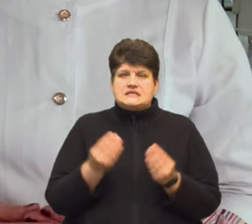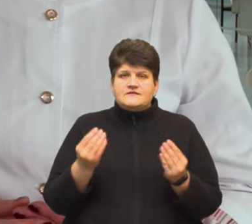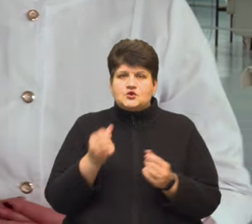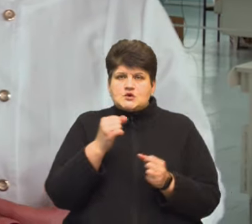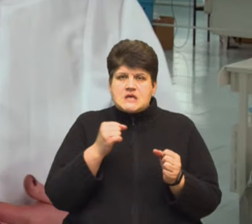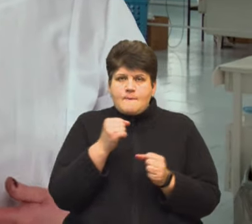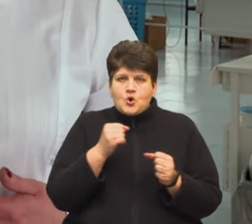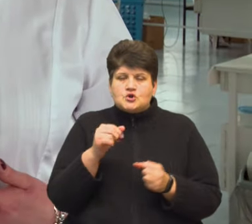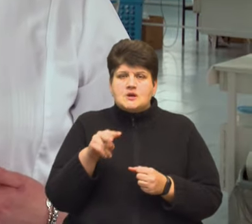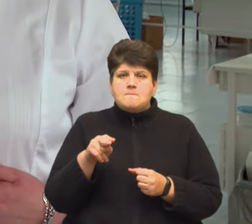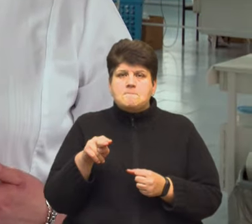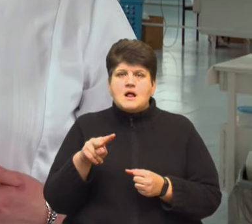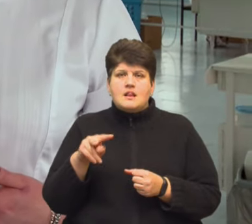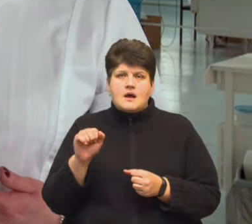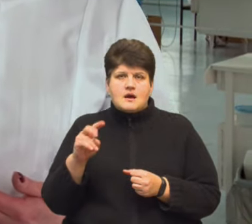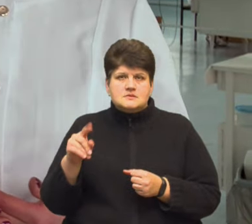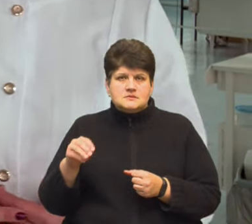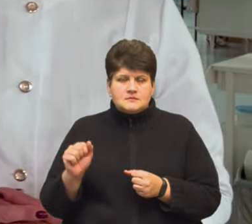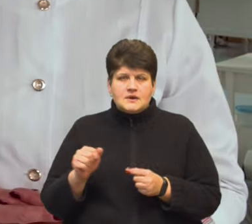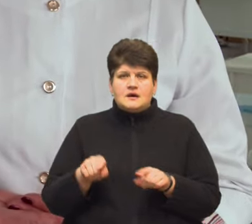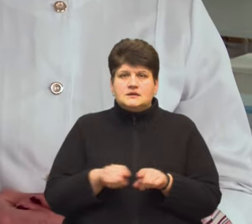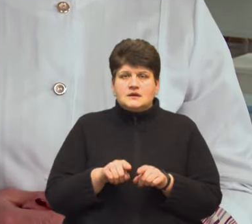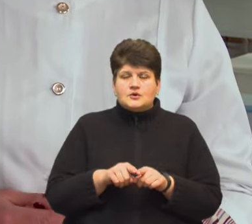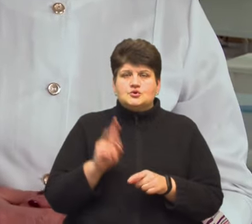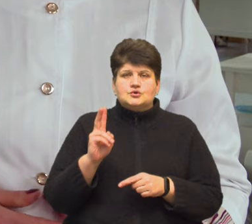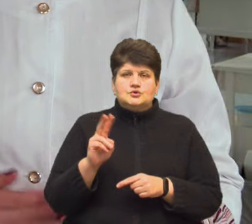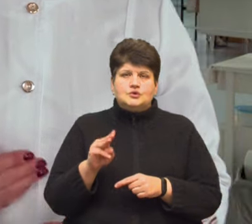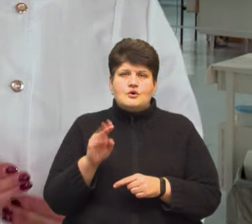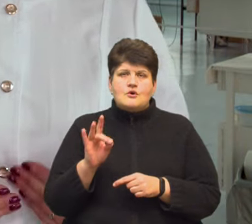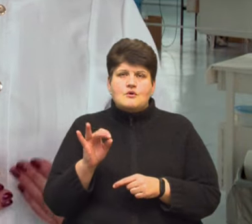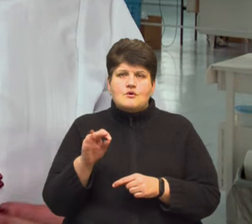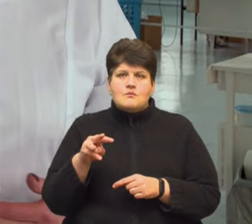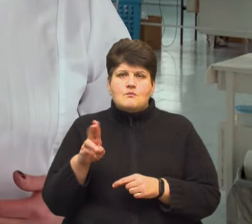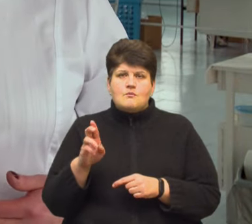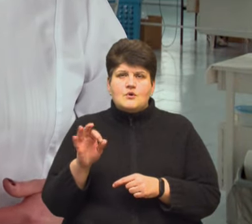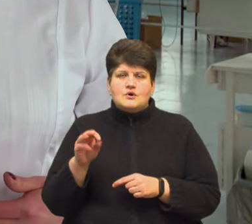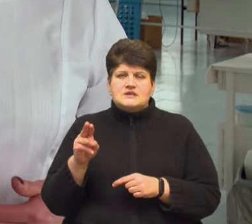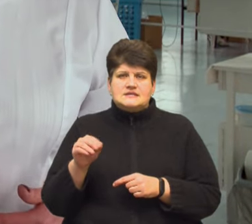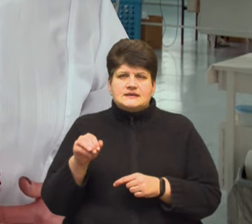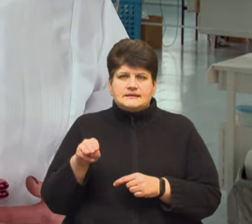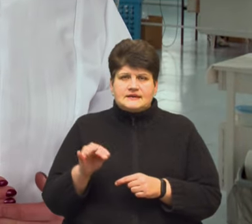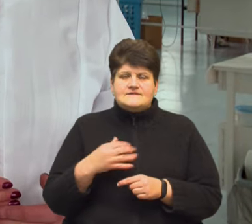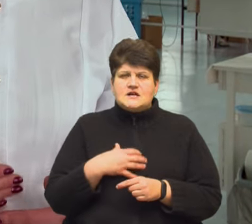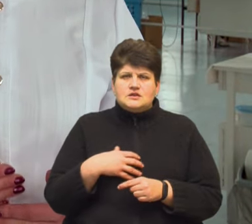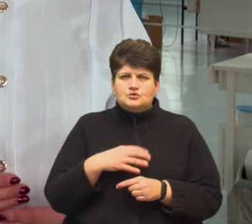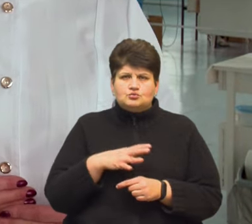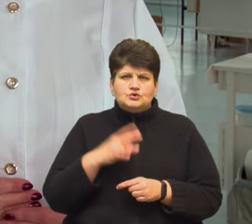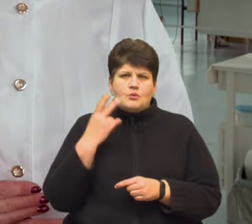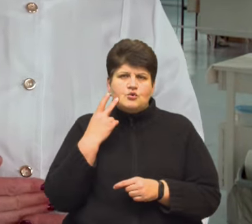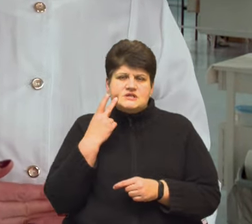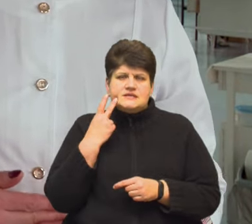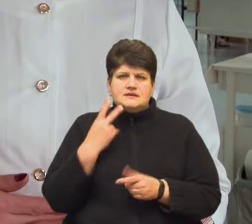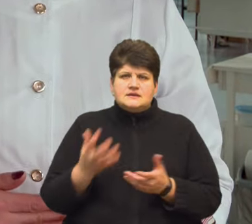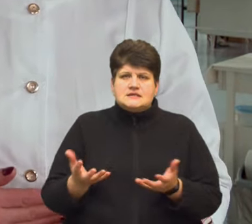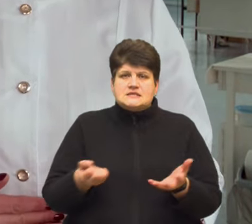плазмі також концентрат тромбоцитів Важливо щоб була постійна заготівля крові